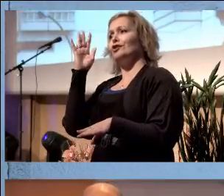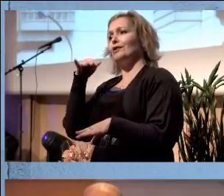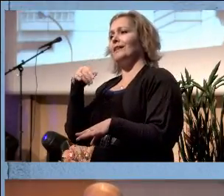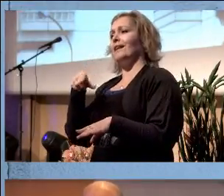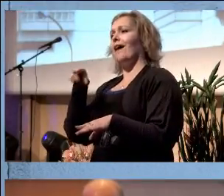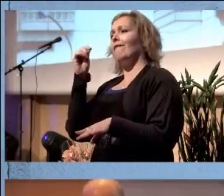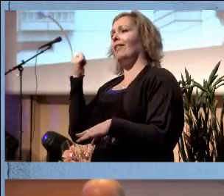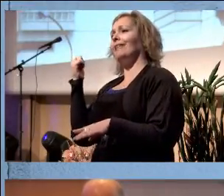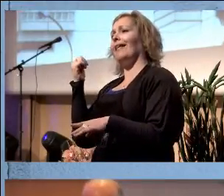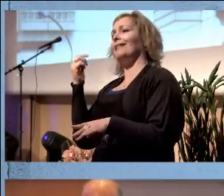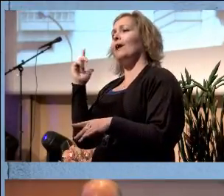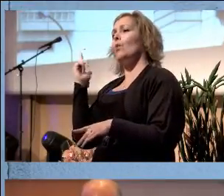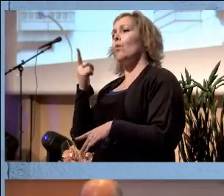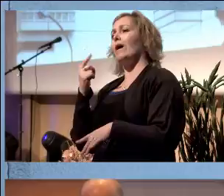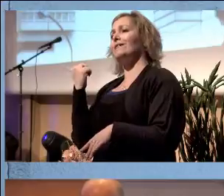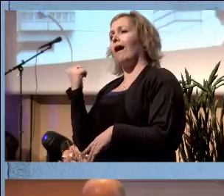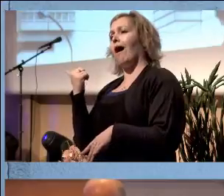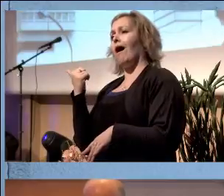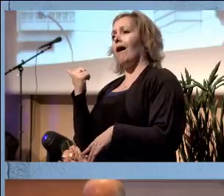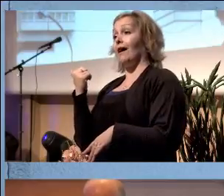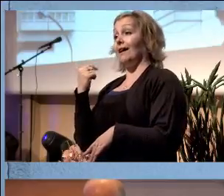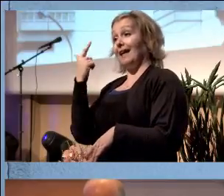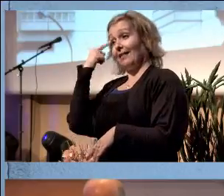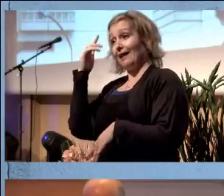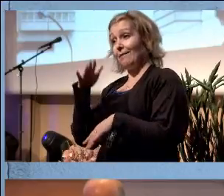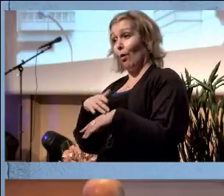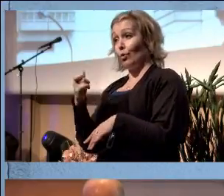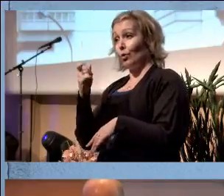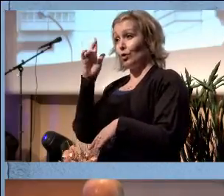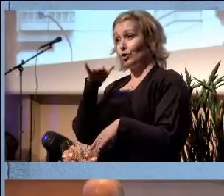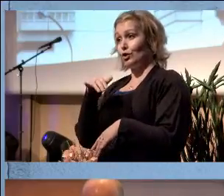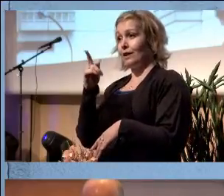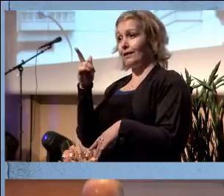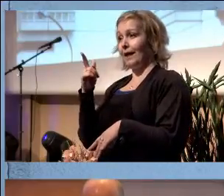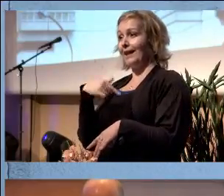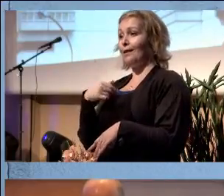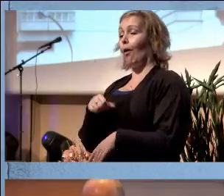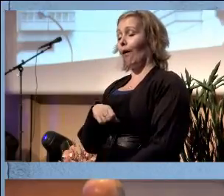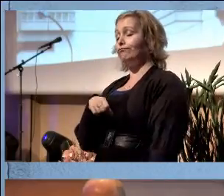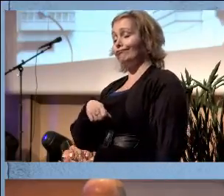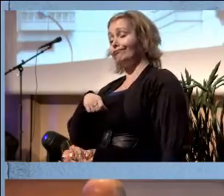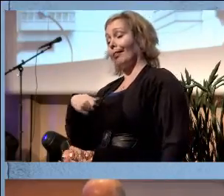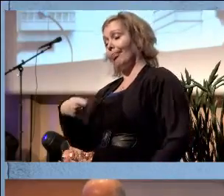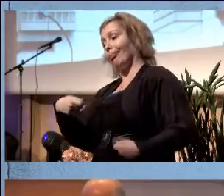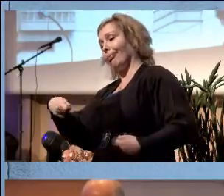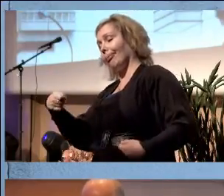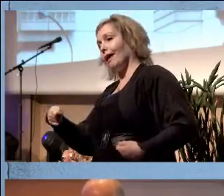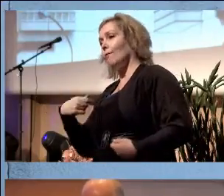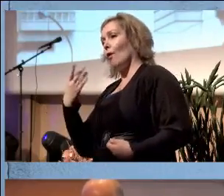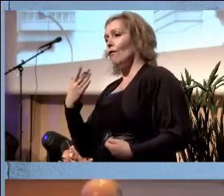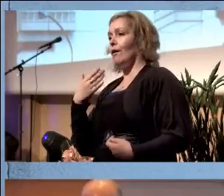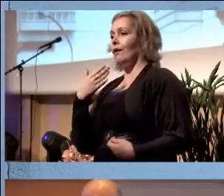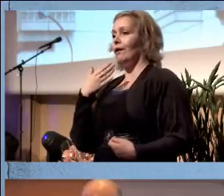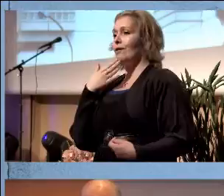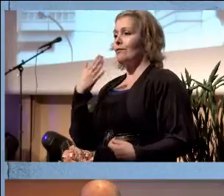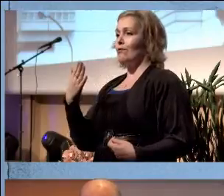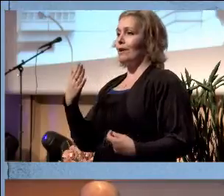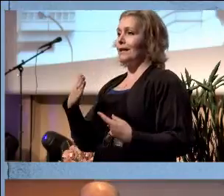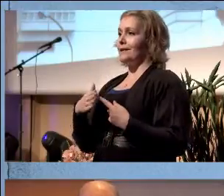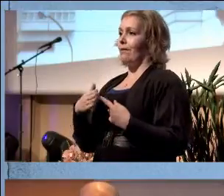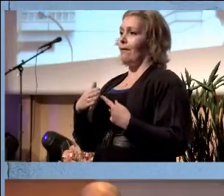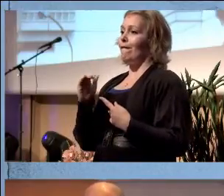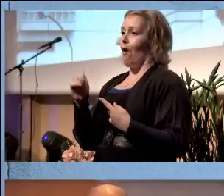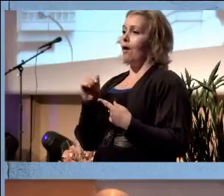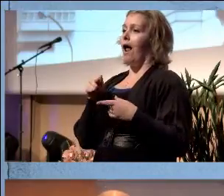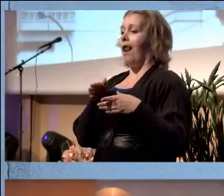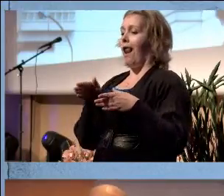dette bildet i USA, noen, da tenkte jeg på, noen syns at dette går alt for sakte, så de burde jo få seg bolig i Too Long